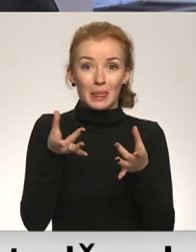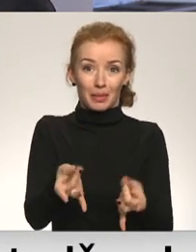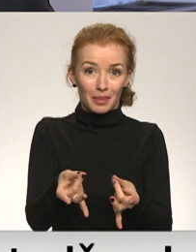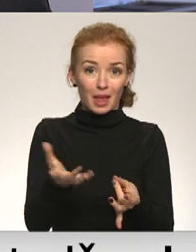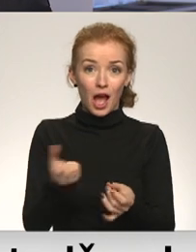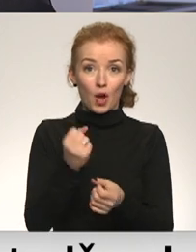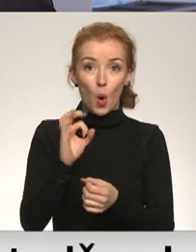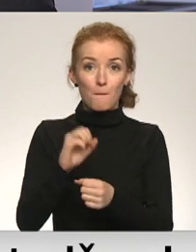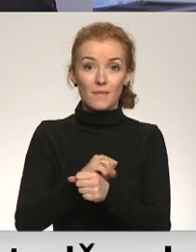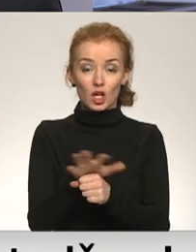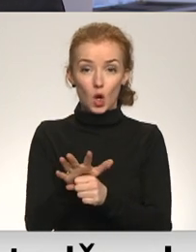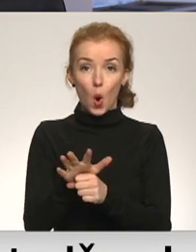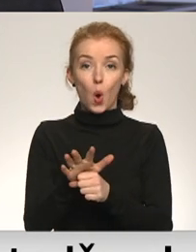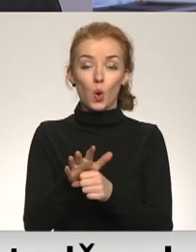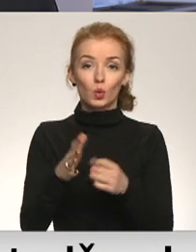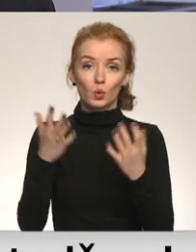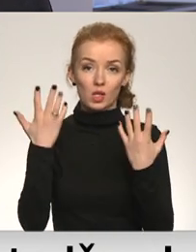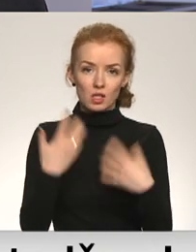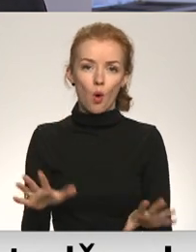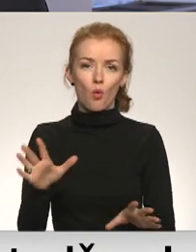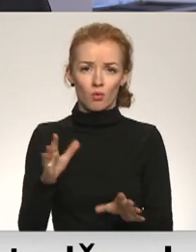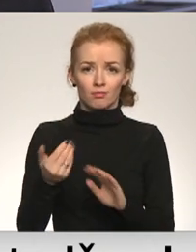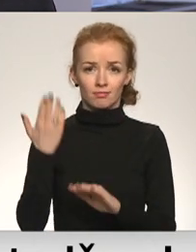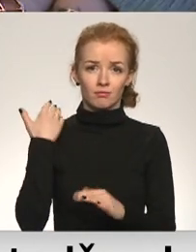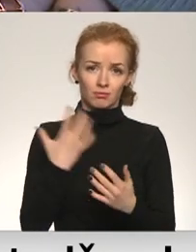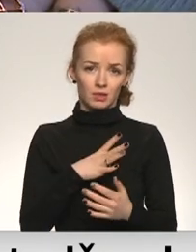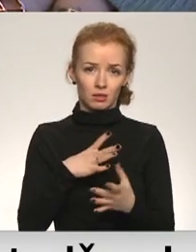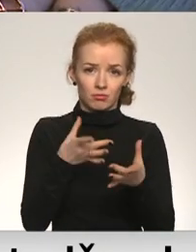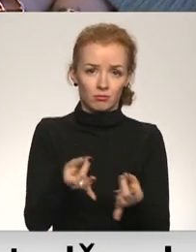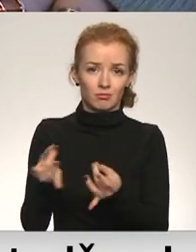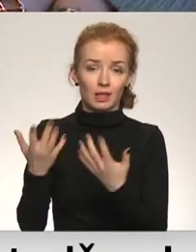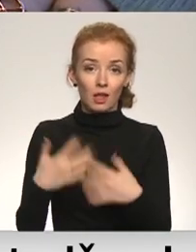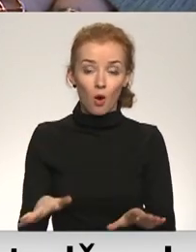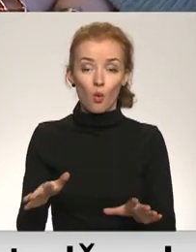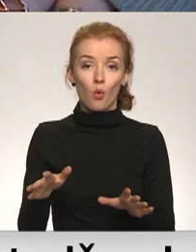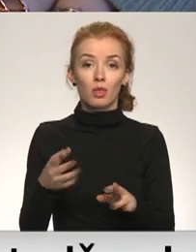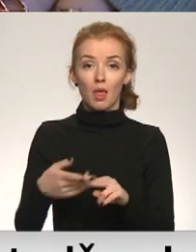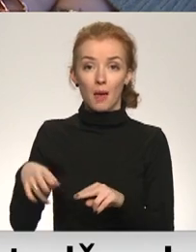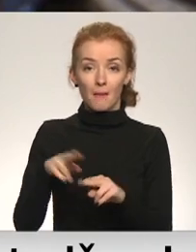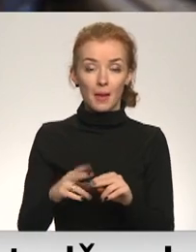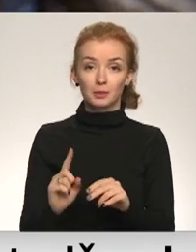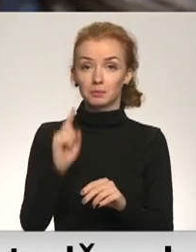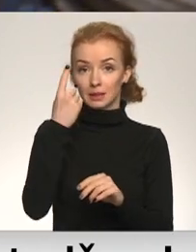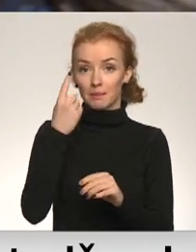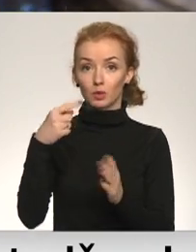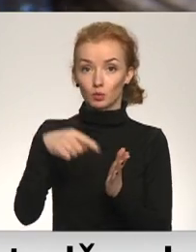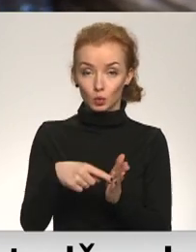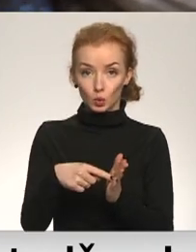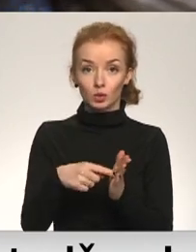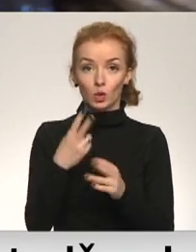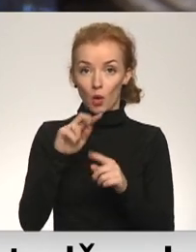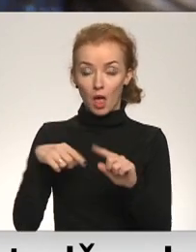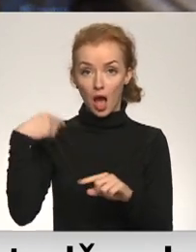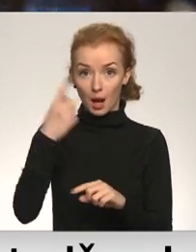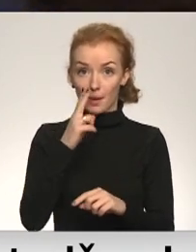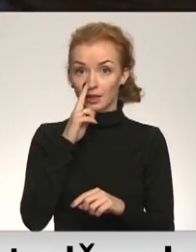šī iespēja vai šī situācija, viņam šis risks jau būs bijis. Tas būs jau aiz muguras. Līdz ar ko viena no lietām, ko varētu darīt potenciāli no nākamās